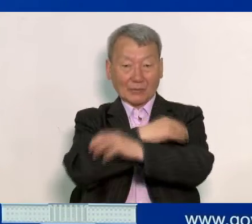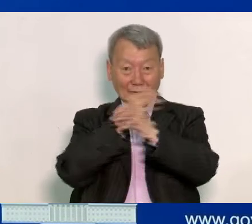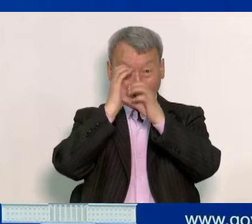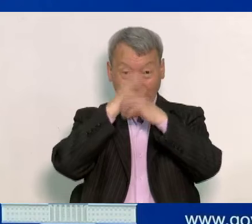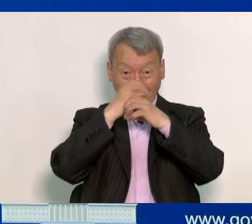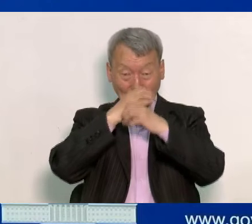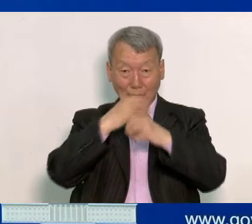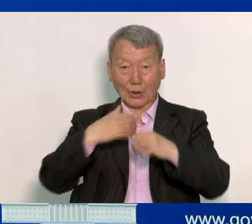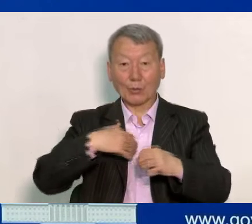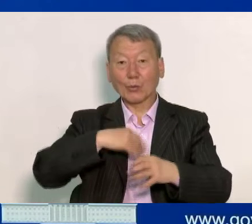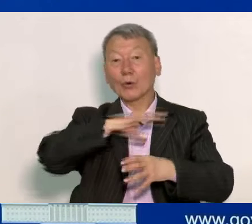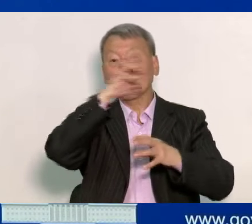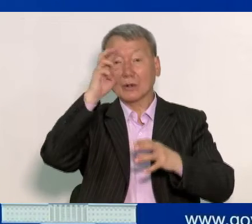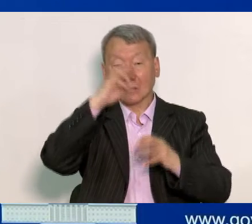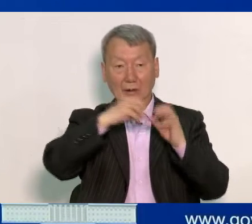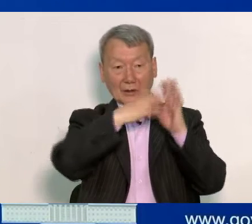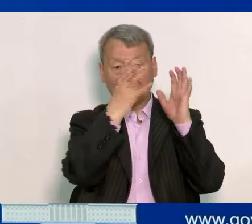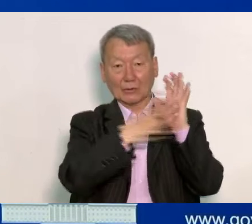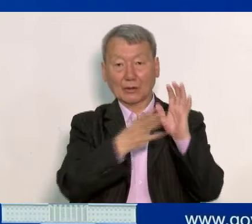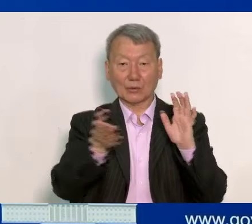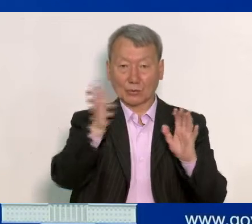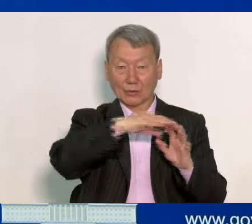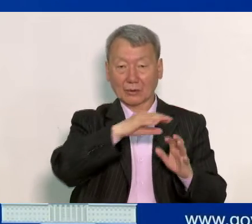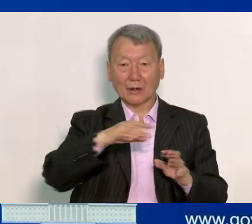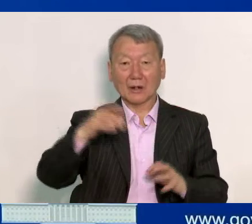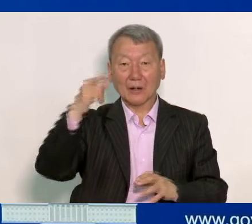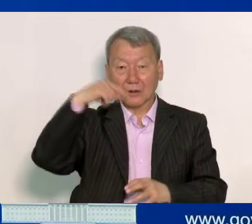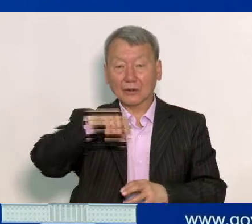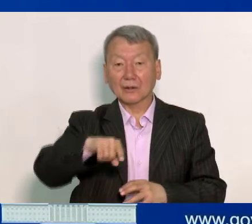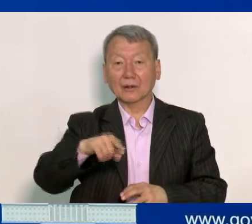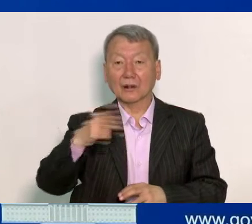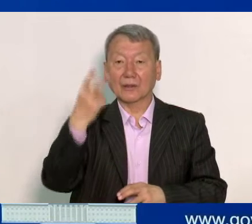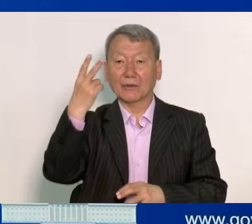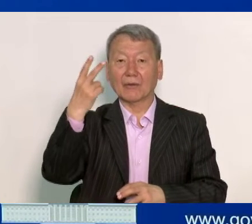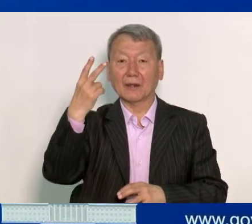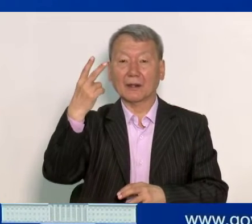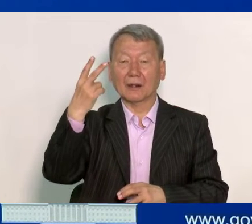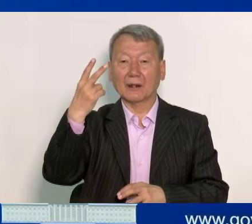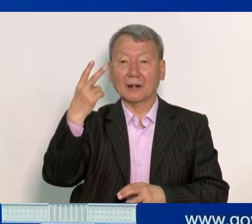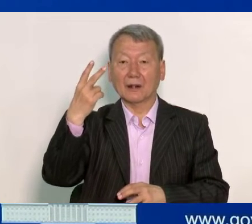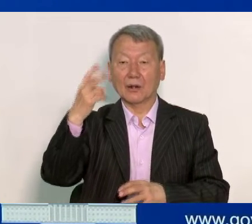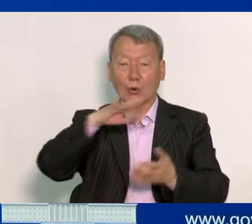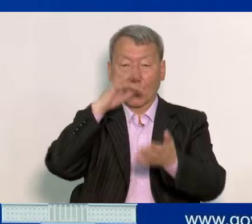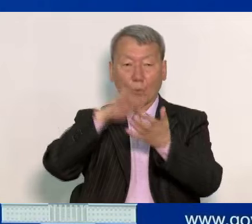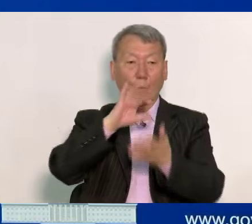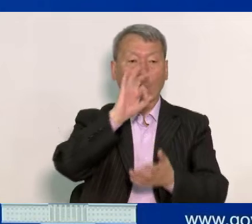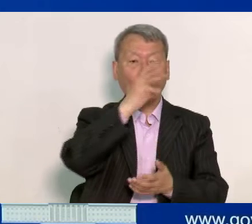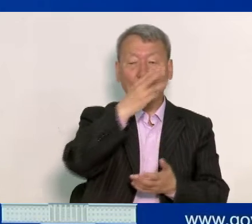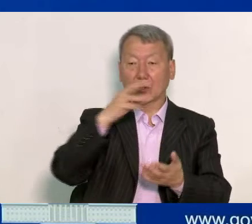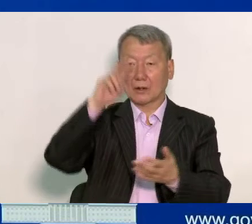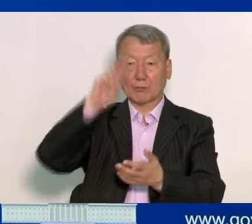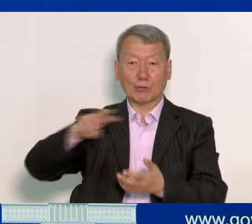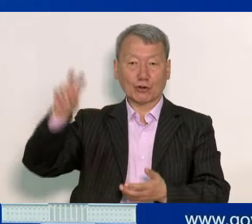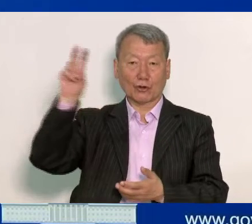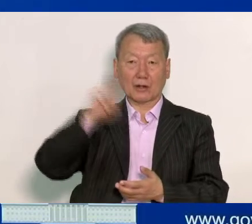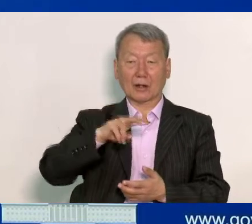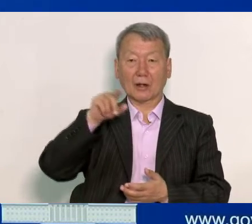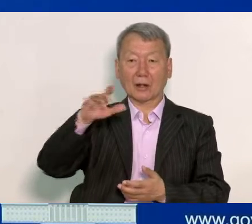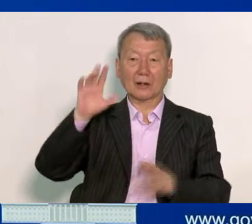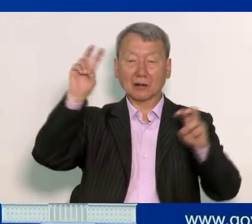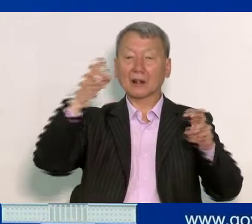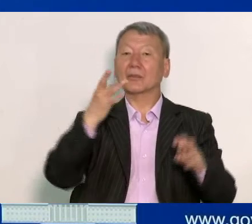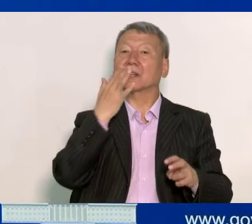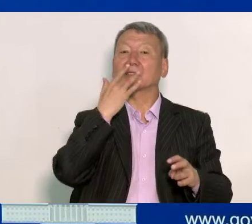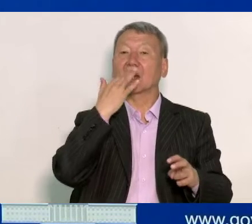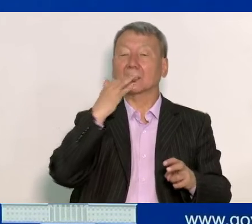всего у нас по стране 19 лабораторий, из них две лаборатории в городах Оши и Бишкек, они имеют национальный